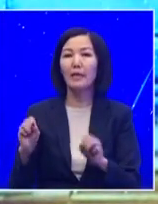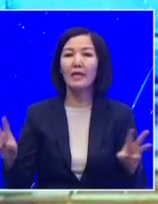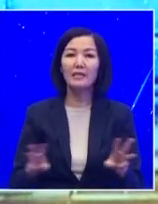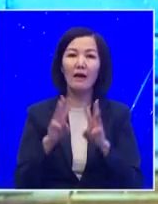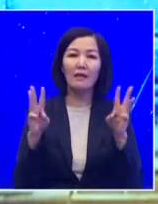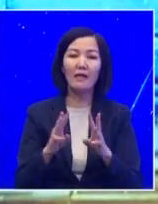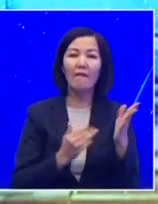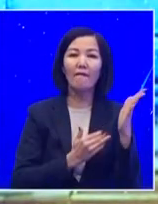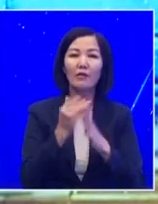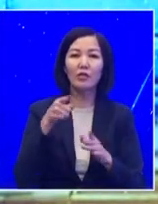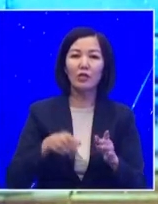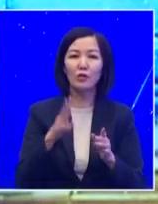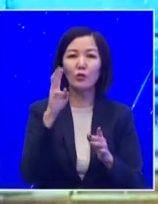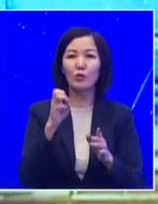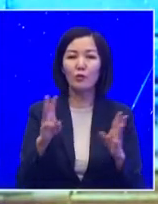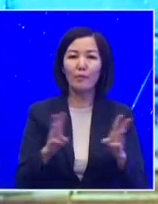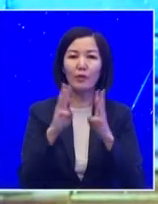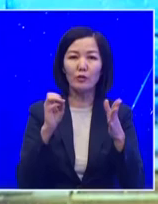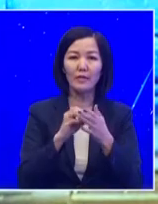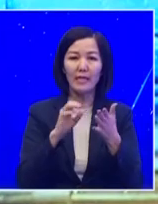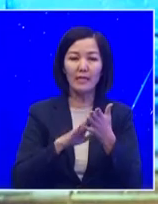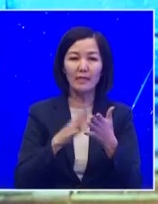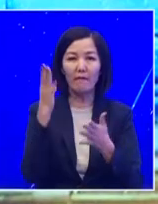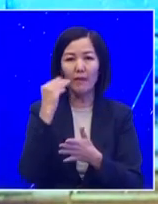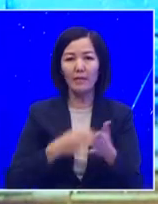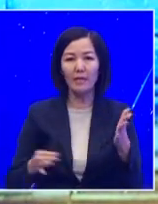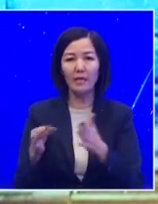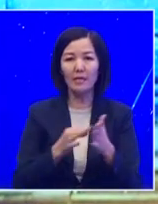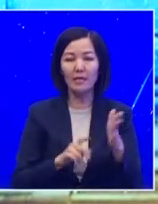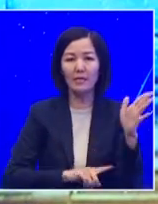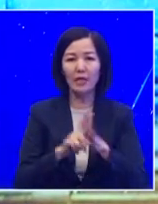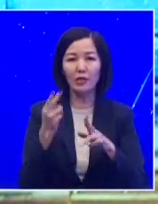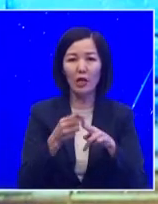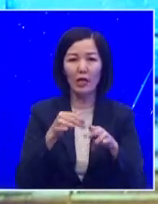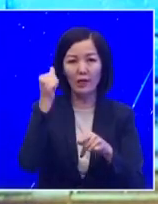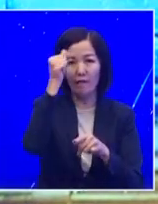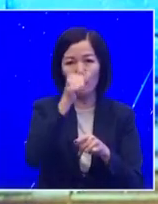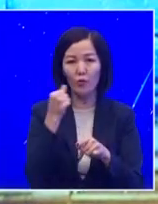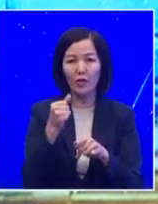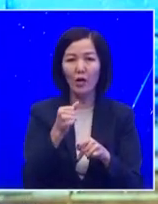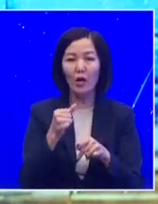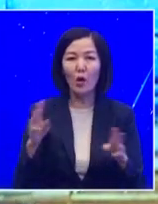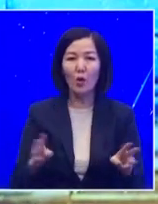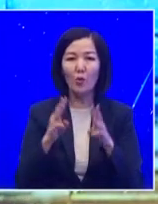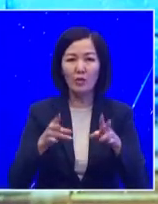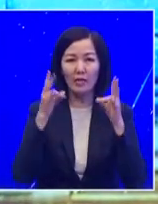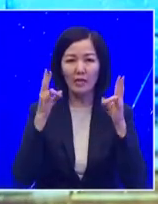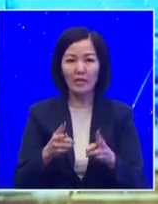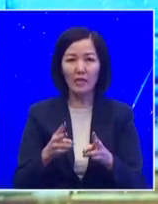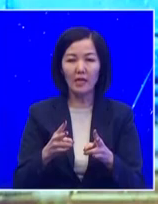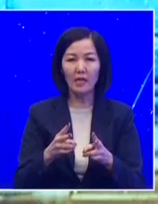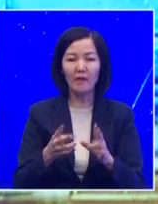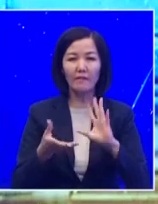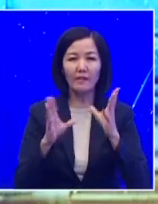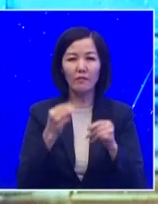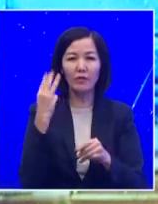Берегись огня. Свыше 1300 пожаров зарегистрировано в Алматинской области с начала текущего года. Огненная стихия забрала